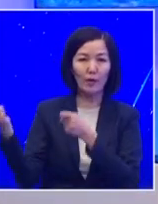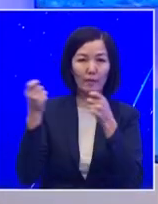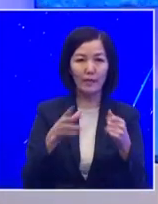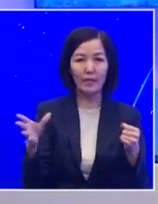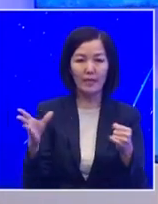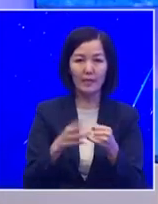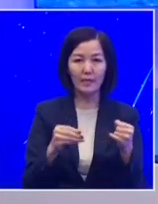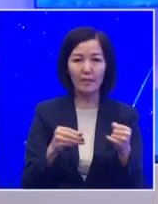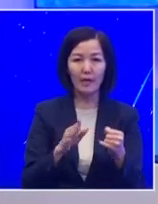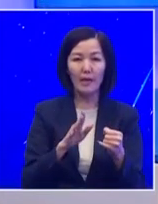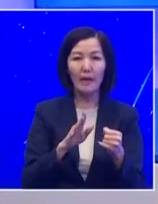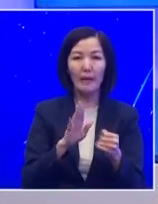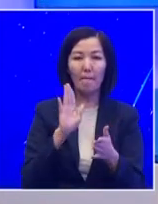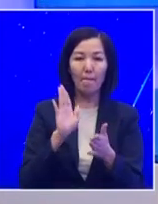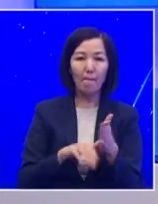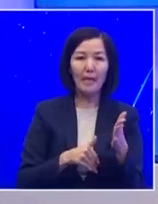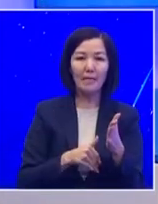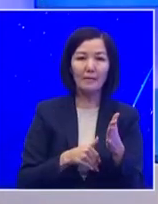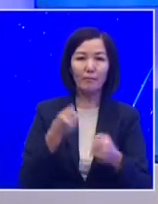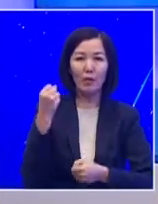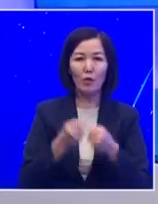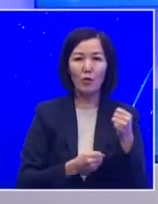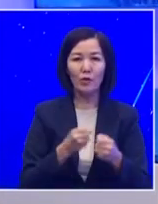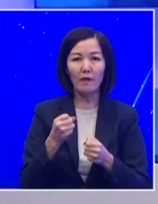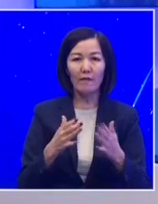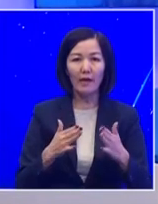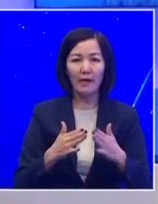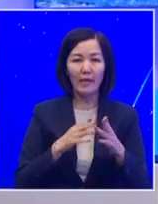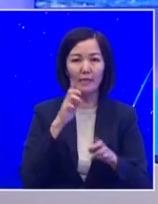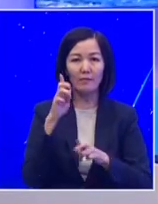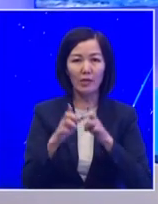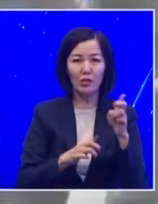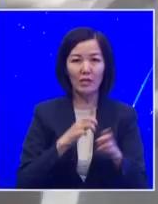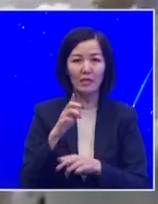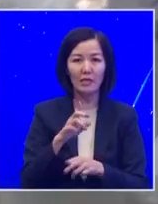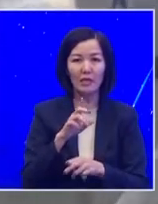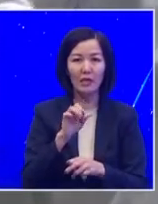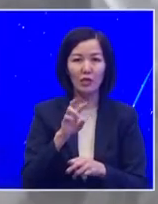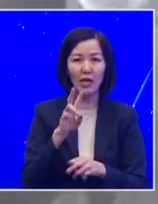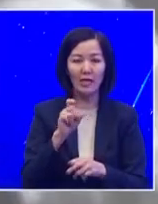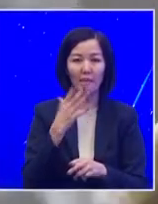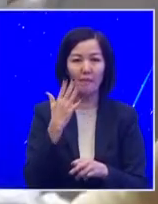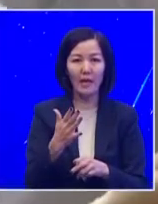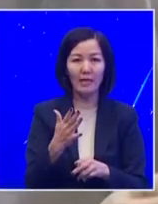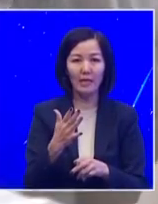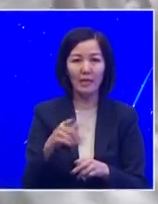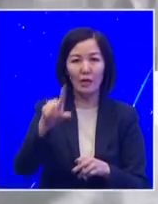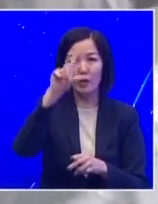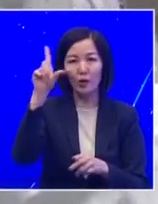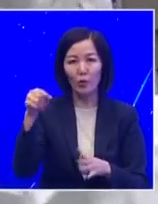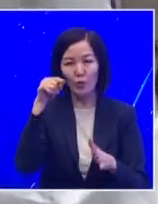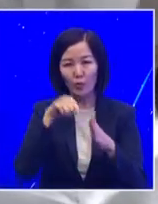капсуле беспилотного космического аппарата Чанъэ-5. Часть породы была собрана на поверхности Луны, часть на